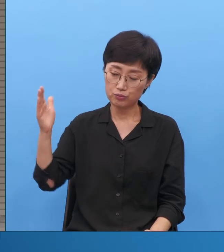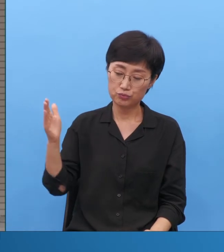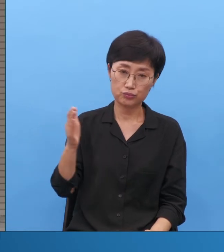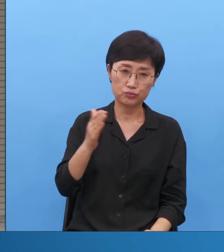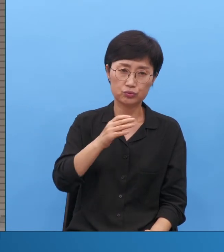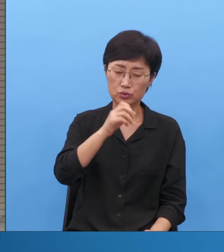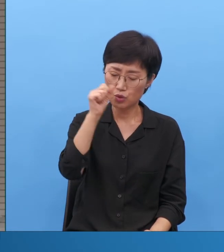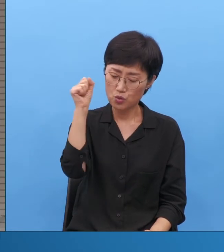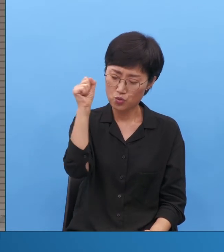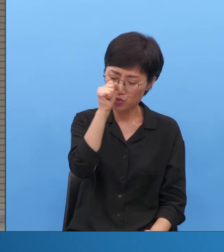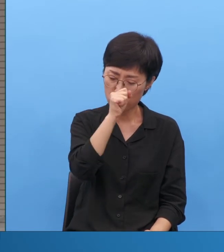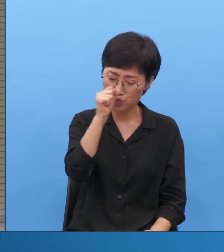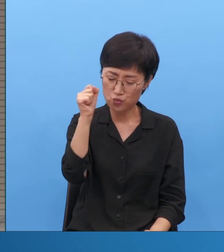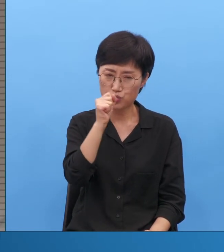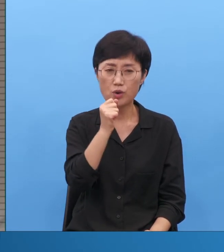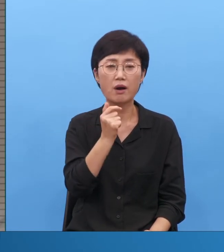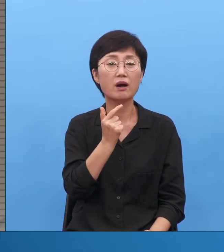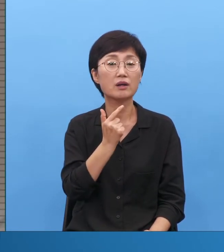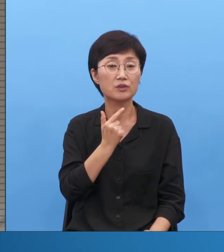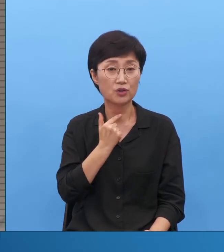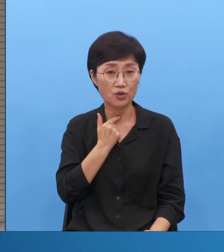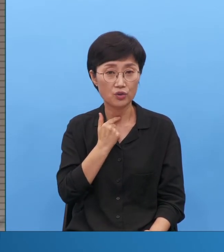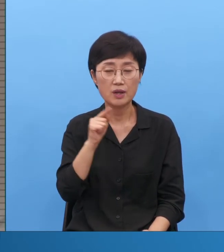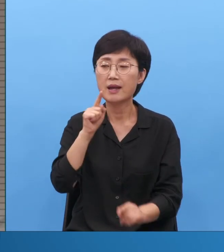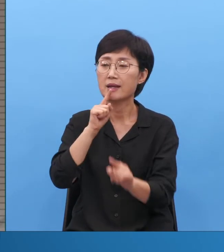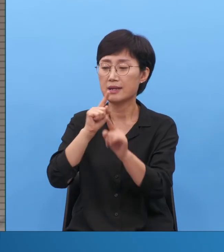세우네 예부터